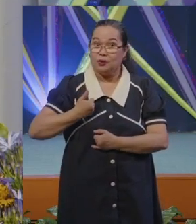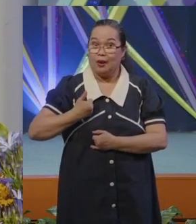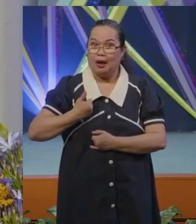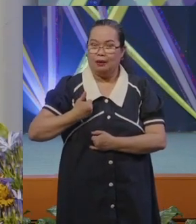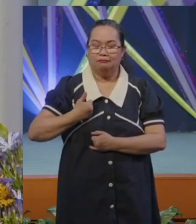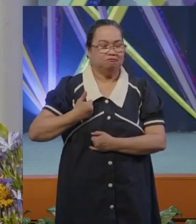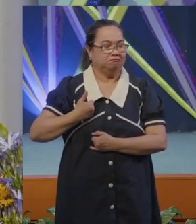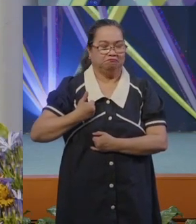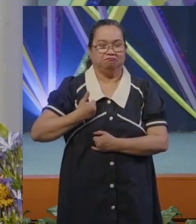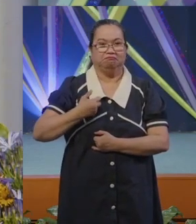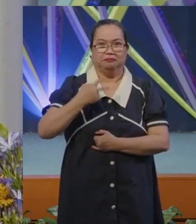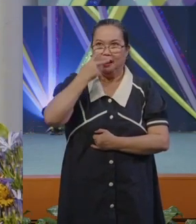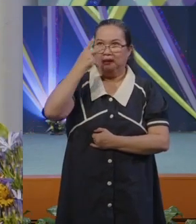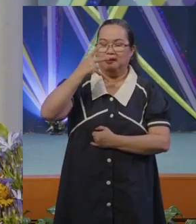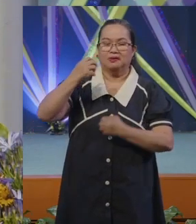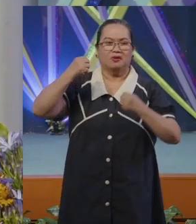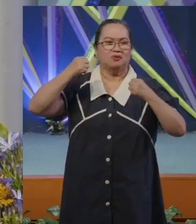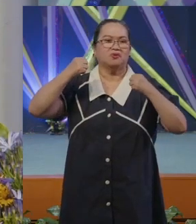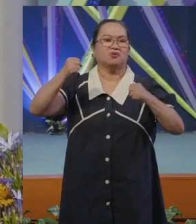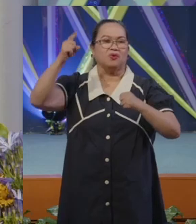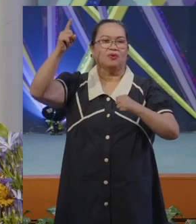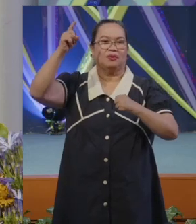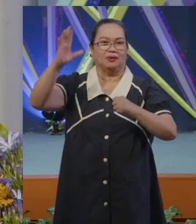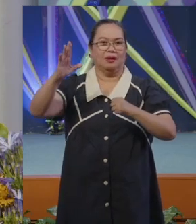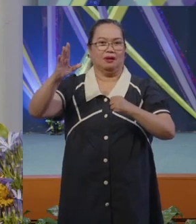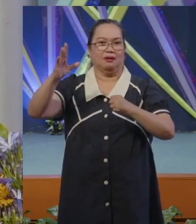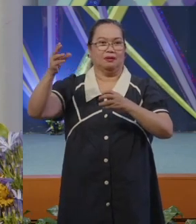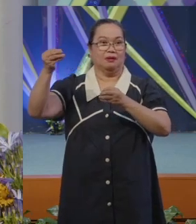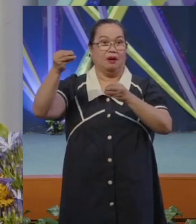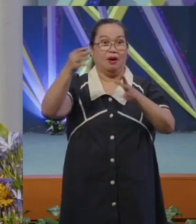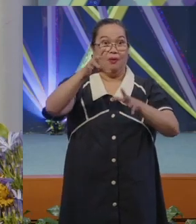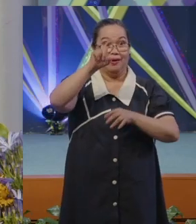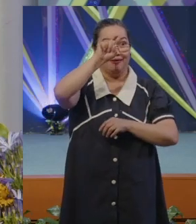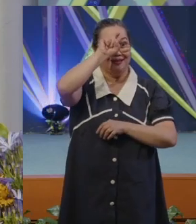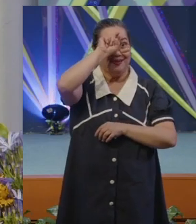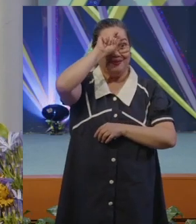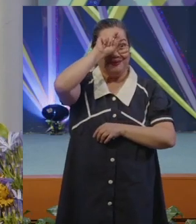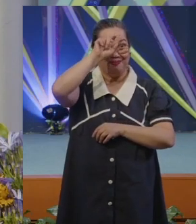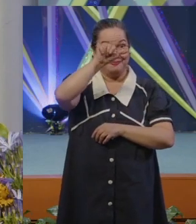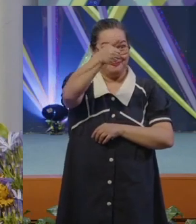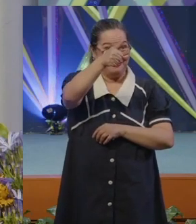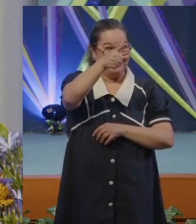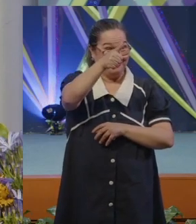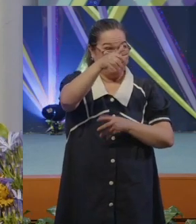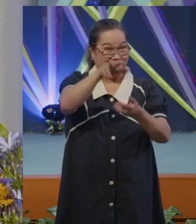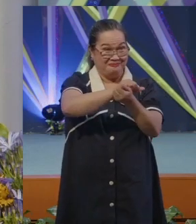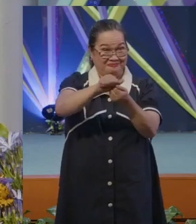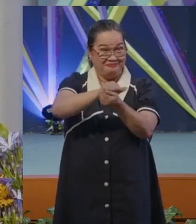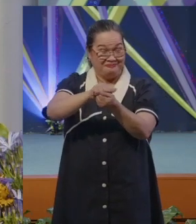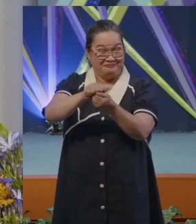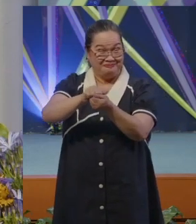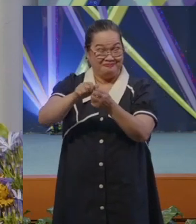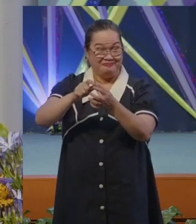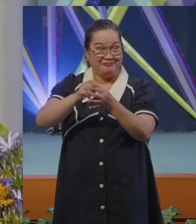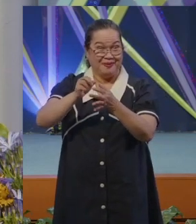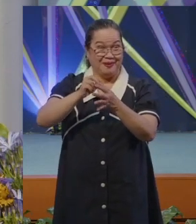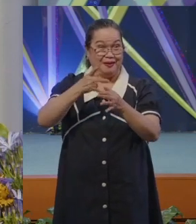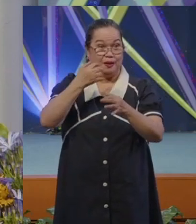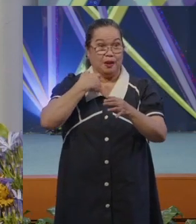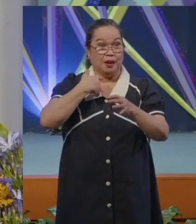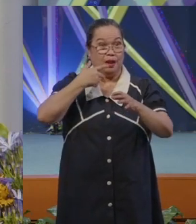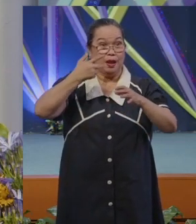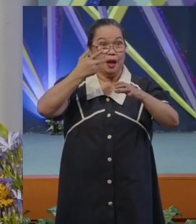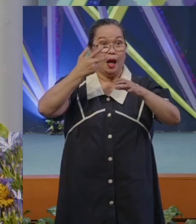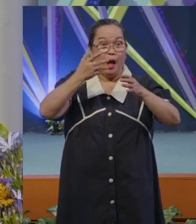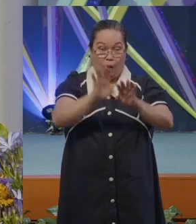ng Panginoon. Kung paano niya binigyan ng salot ang mga Egyptians, yung 10 plagues, kung paano niya nilunod yung army ng Egypt sa